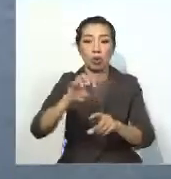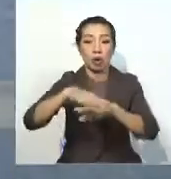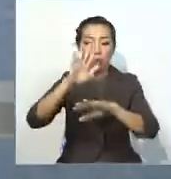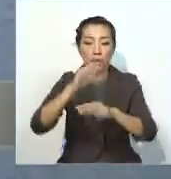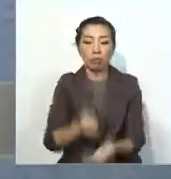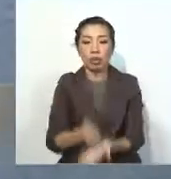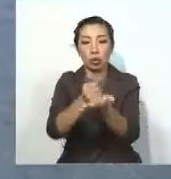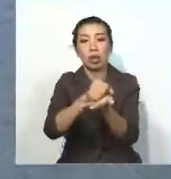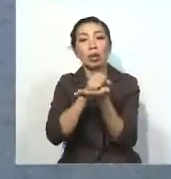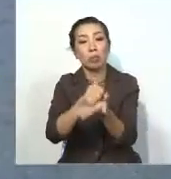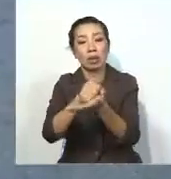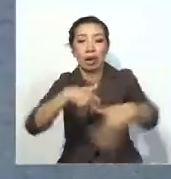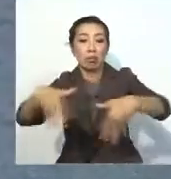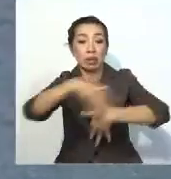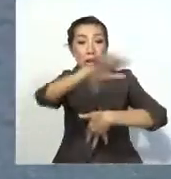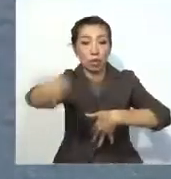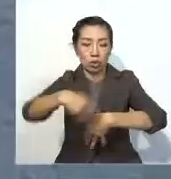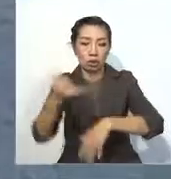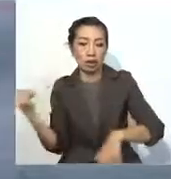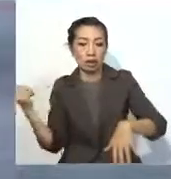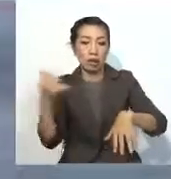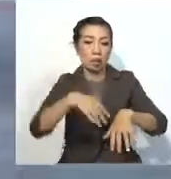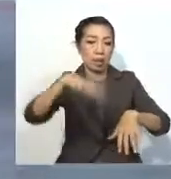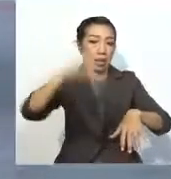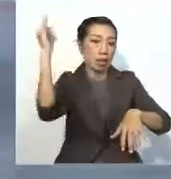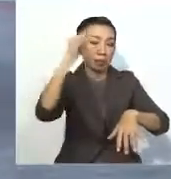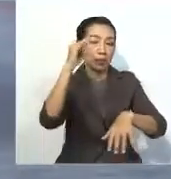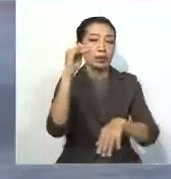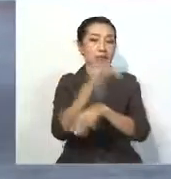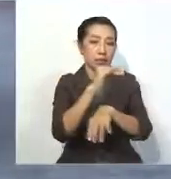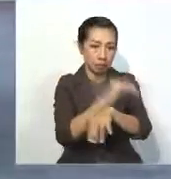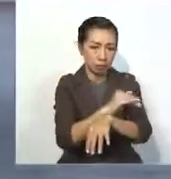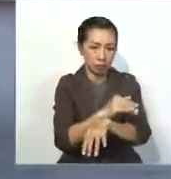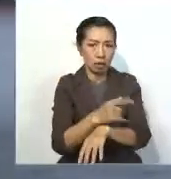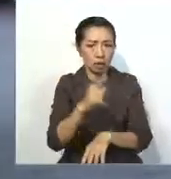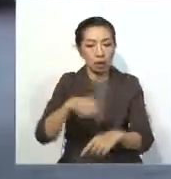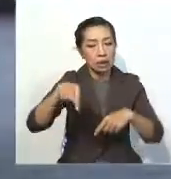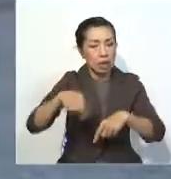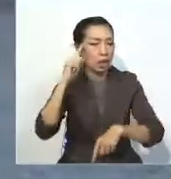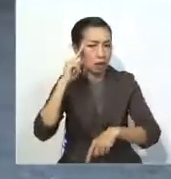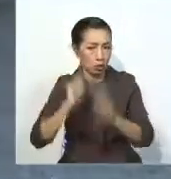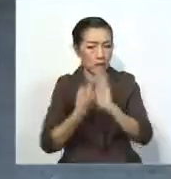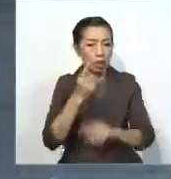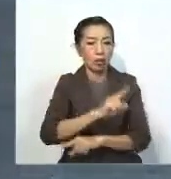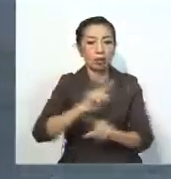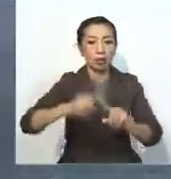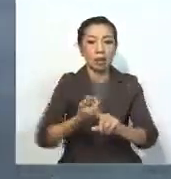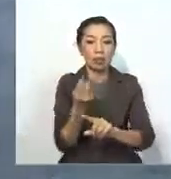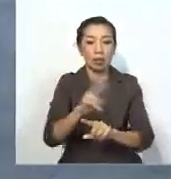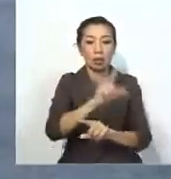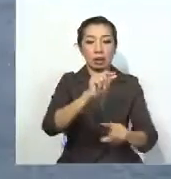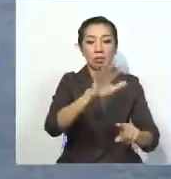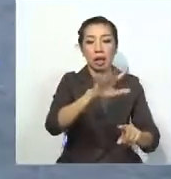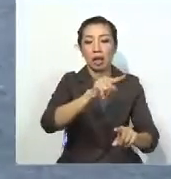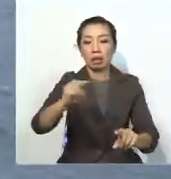ารที่จะเดินทางผ่านท่าอากาศยานสุวรรณภูมิด้วยเที่ยวบินของสายการบินต่างๆระหว่างวันที่25 ธันวาคม